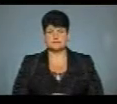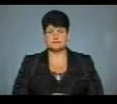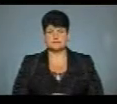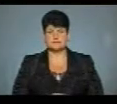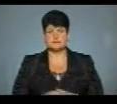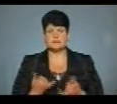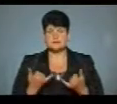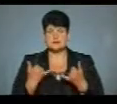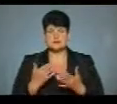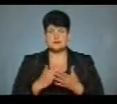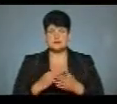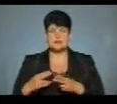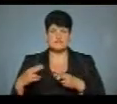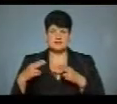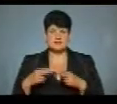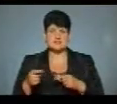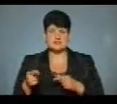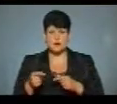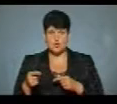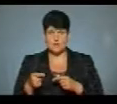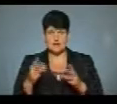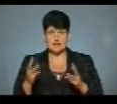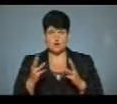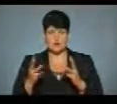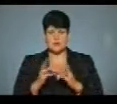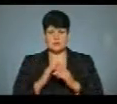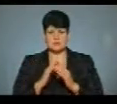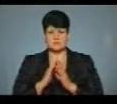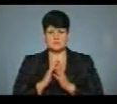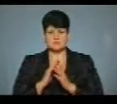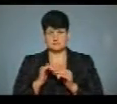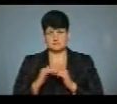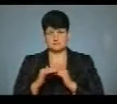Ми знаходимося на в'їзді до Тернополя, де горить стерня на полі.